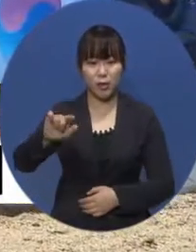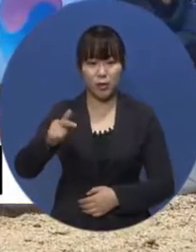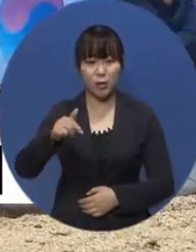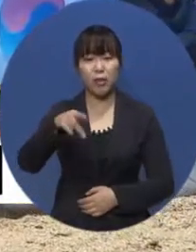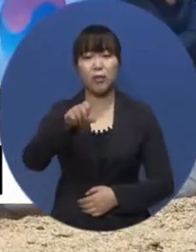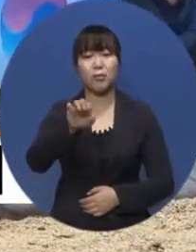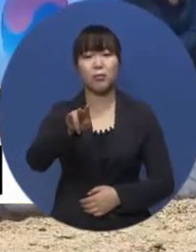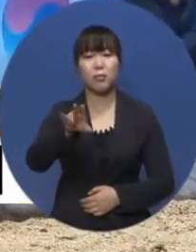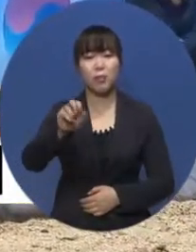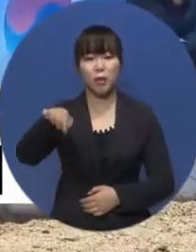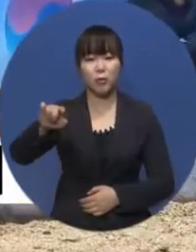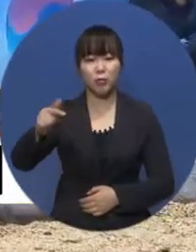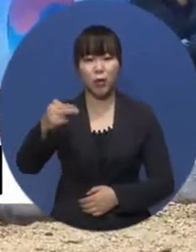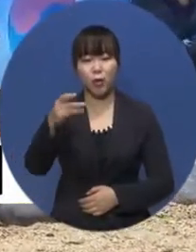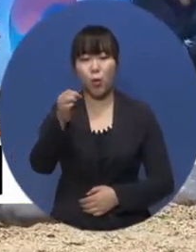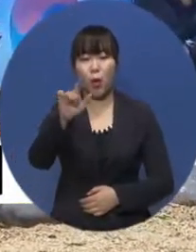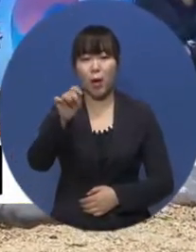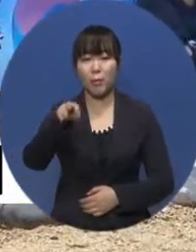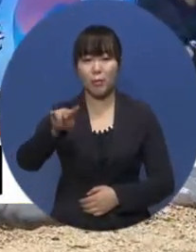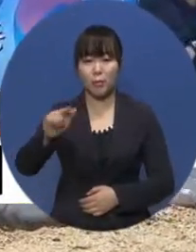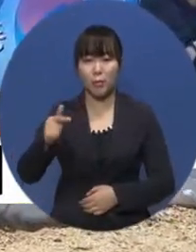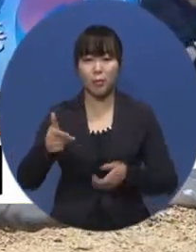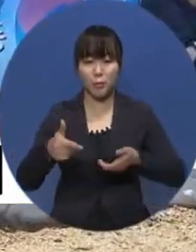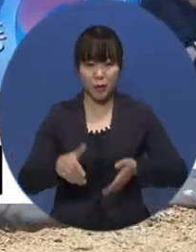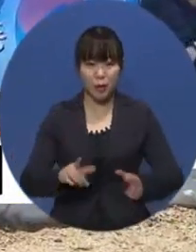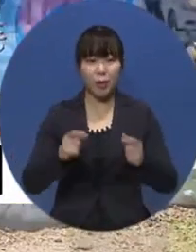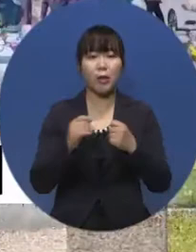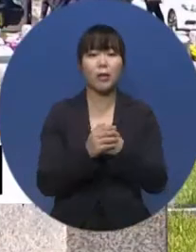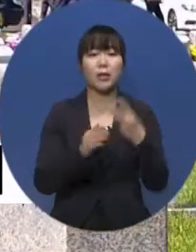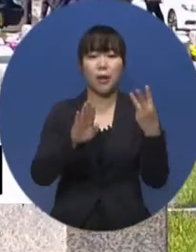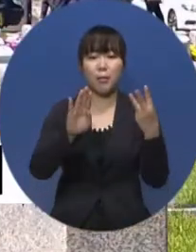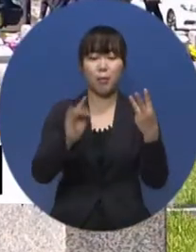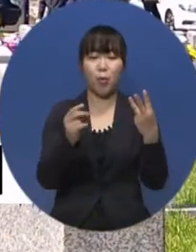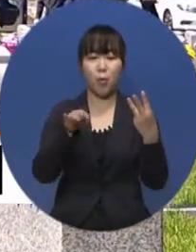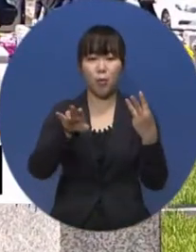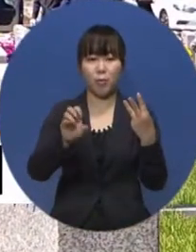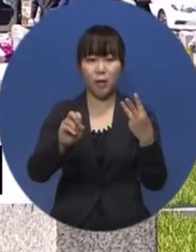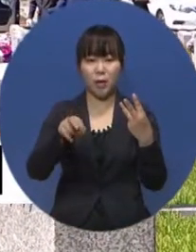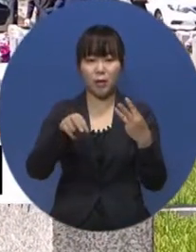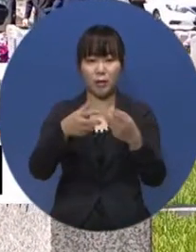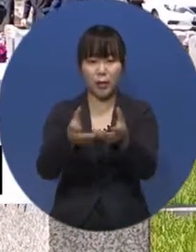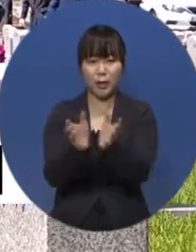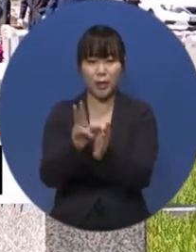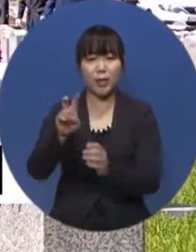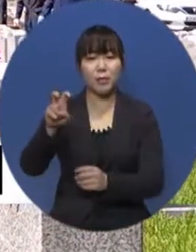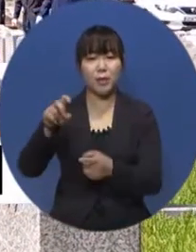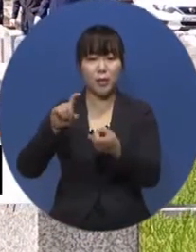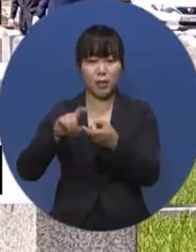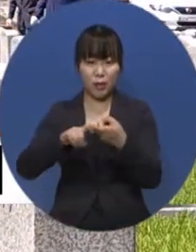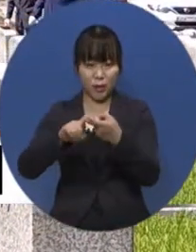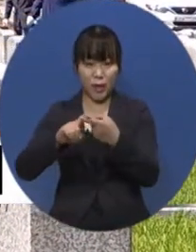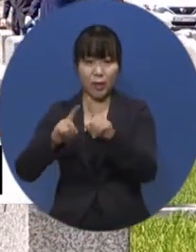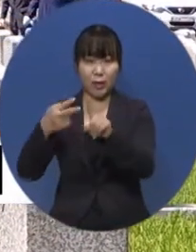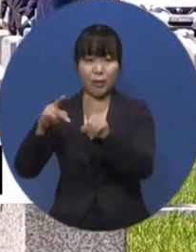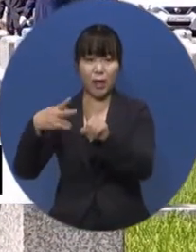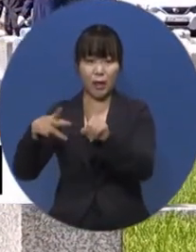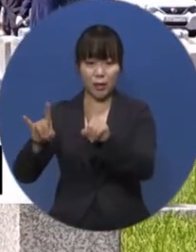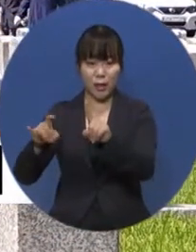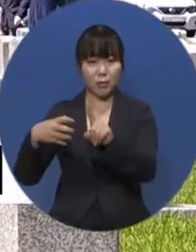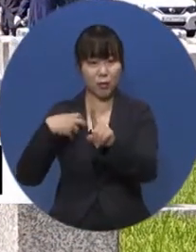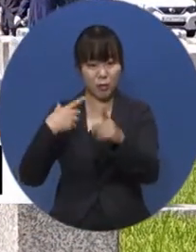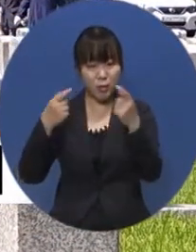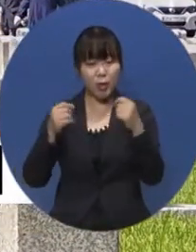증평군 도안면 노안리 출신으로 3보병사단 22연대 1대대 1중대 소속으로